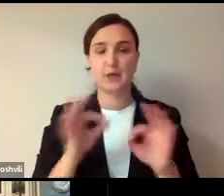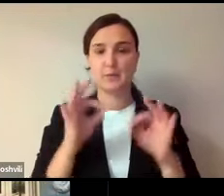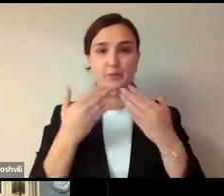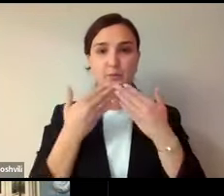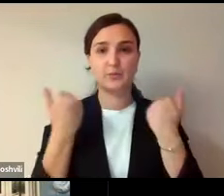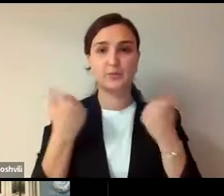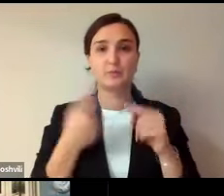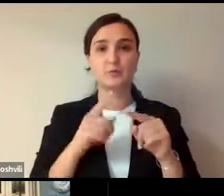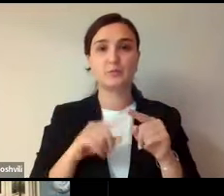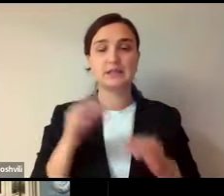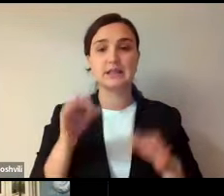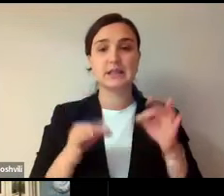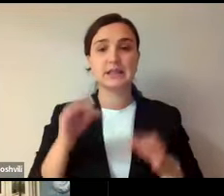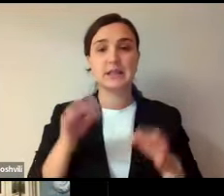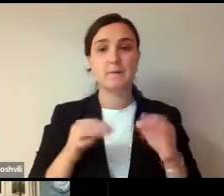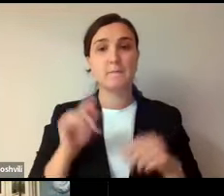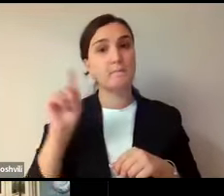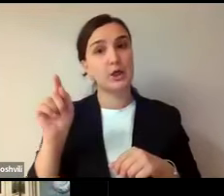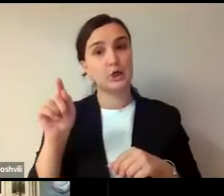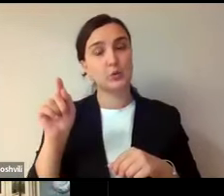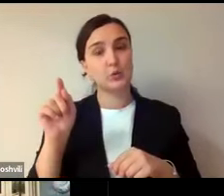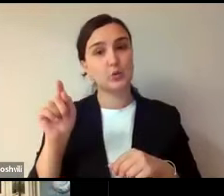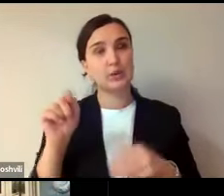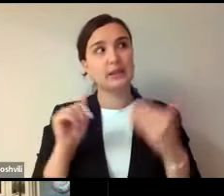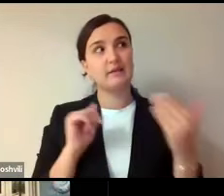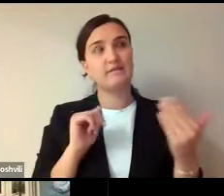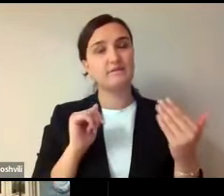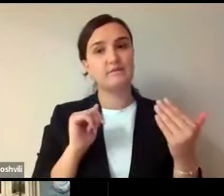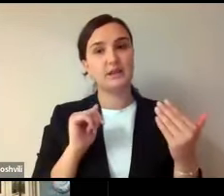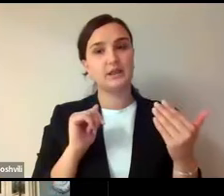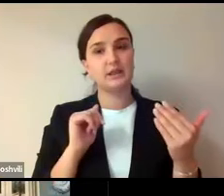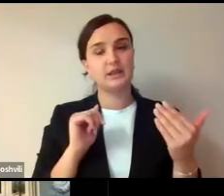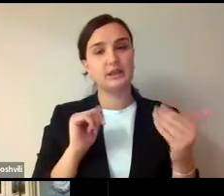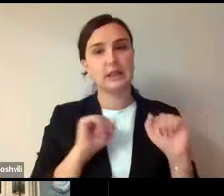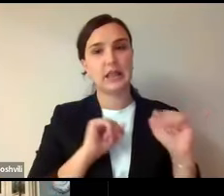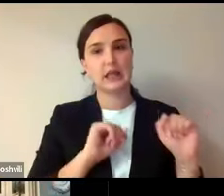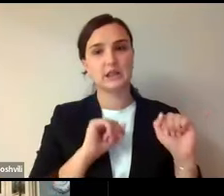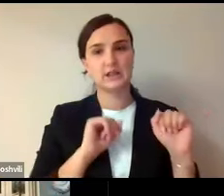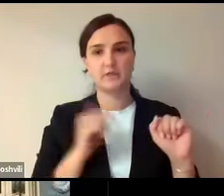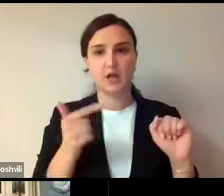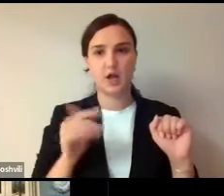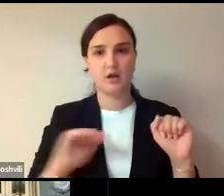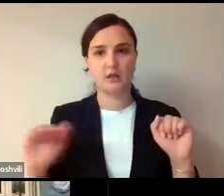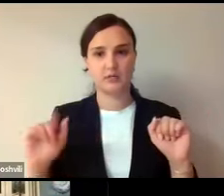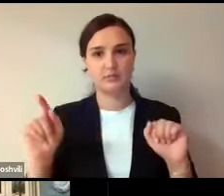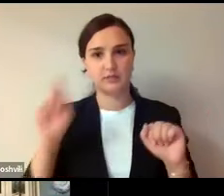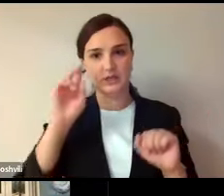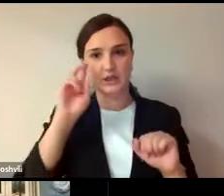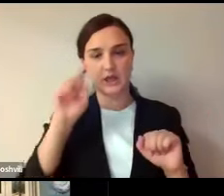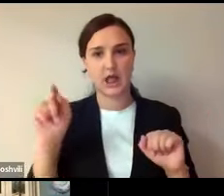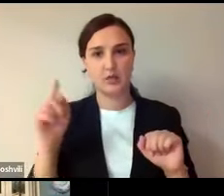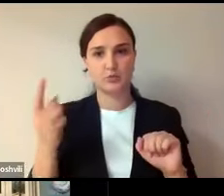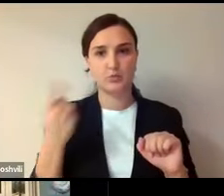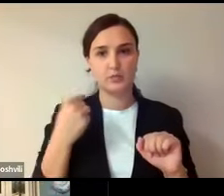რომ სასამართლო დგას თქვენი დაცვის გარანტად სახელმწიფოს